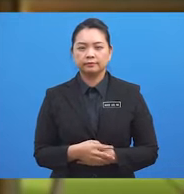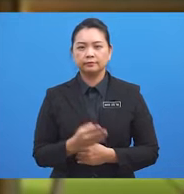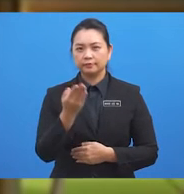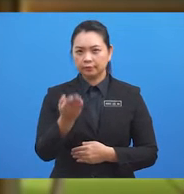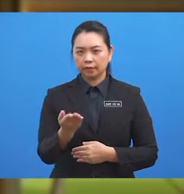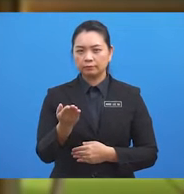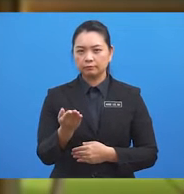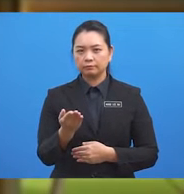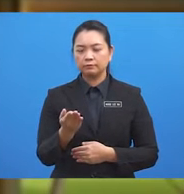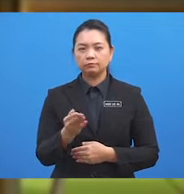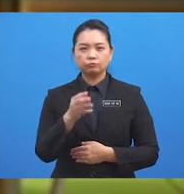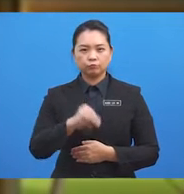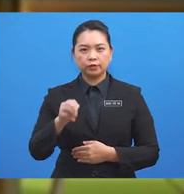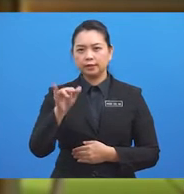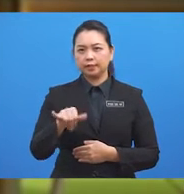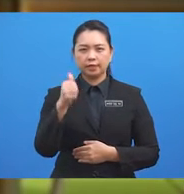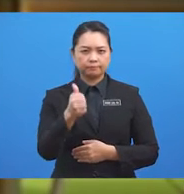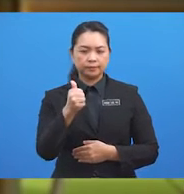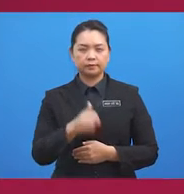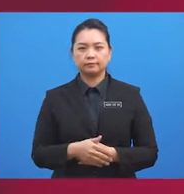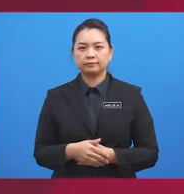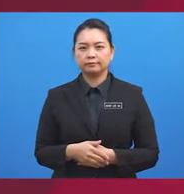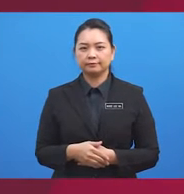Kamu sememangnya murid yang hebat.